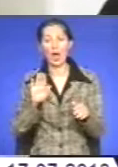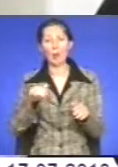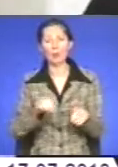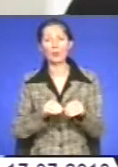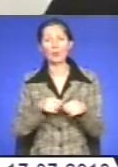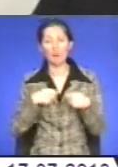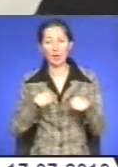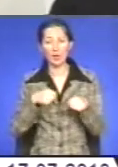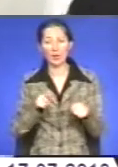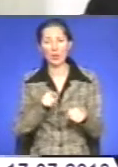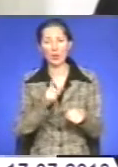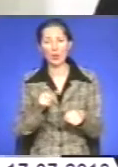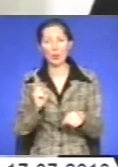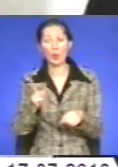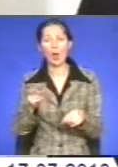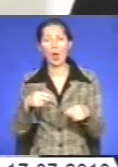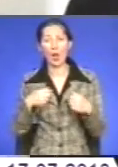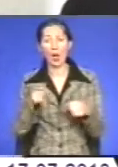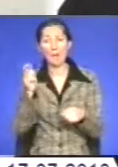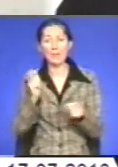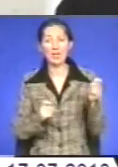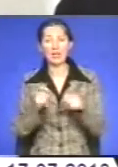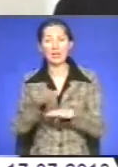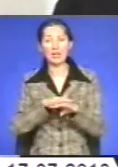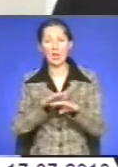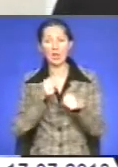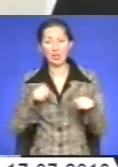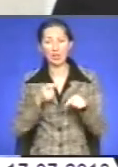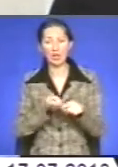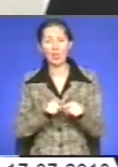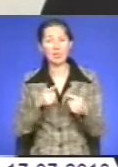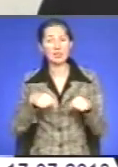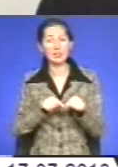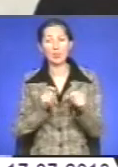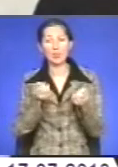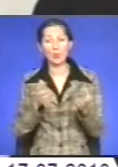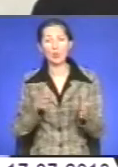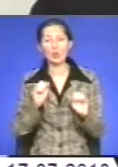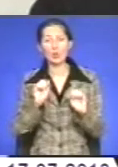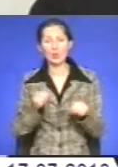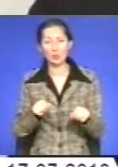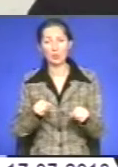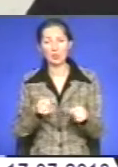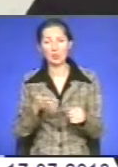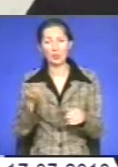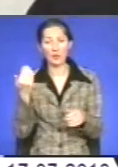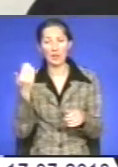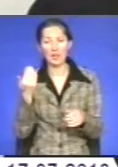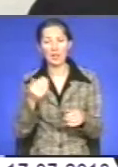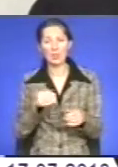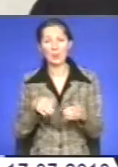які приїжджали на ринки. Дана система – це не просто можливість и в дальнейшем поддерживать низкие цены